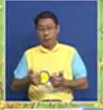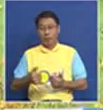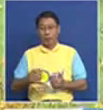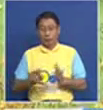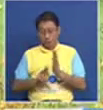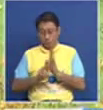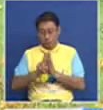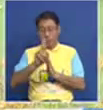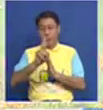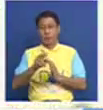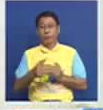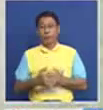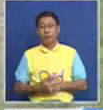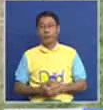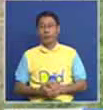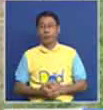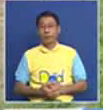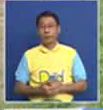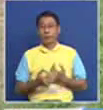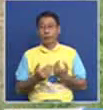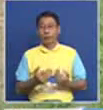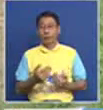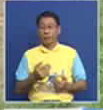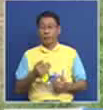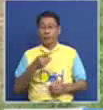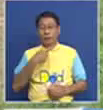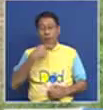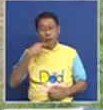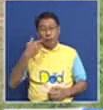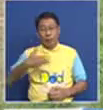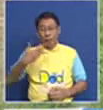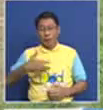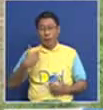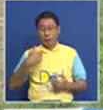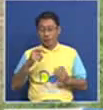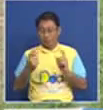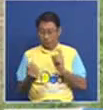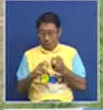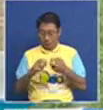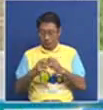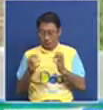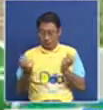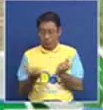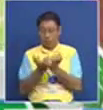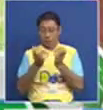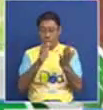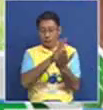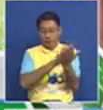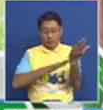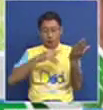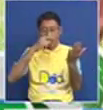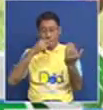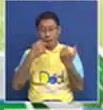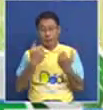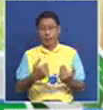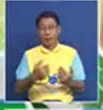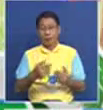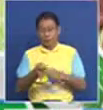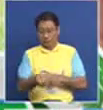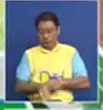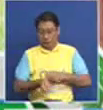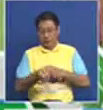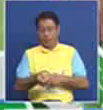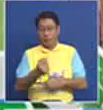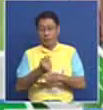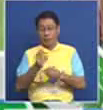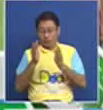ที่สูงอีกด้วยค่ะ เมื่อสัญญาณหน้าแล้งมาเยือนและส่งผลกระทบวงกว้างให้กับประเทศไทยโดยเฉพาะเกษตรกรที่ยึดอา